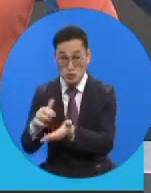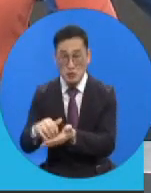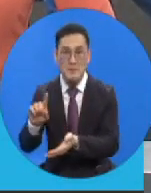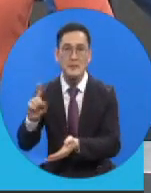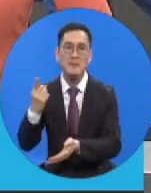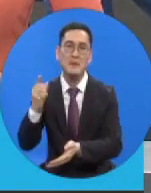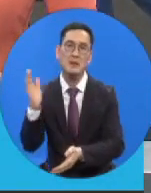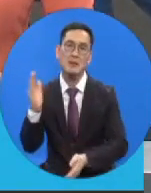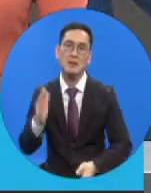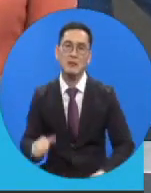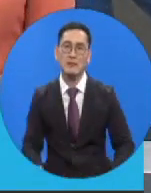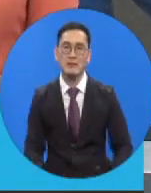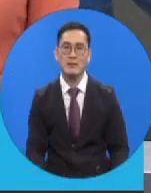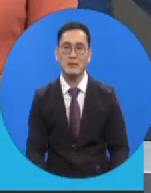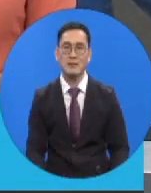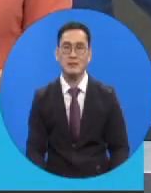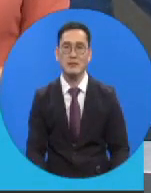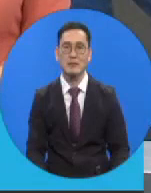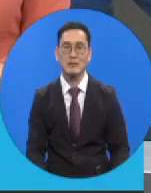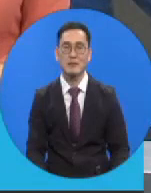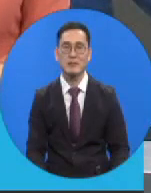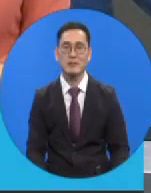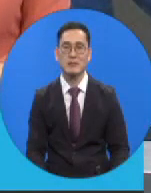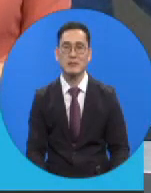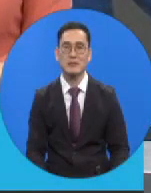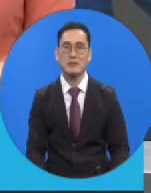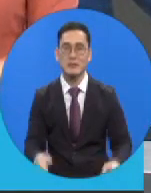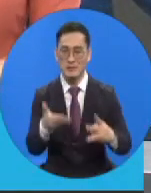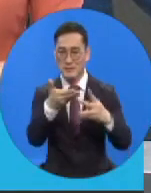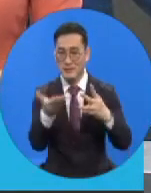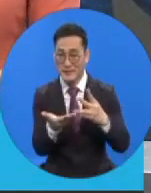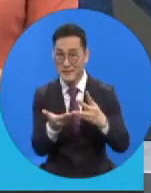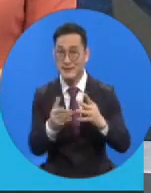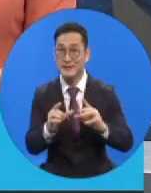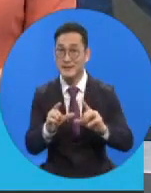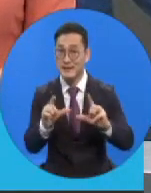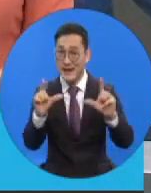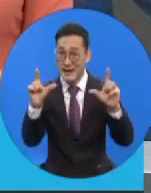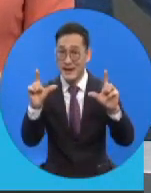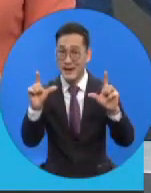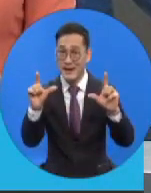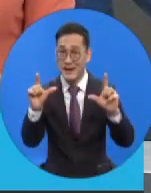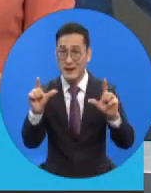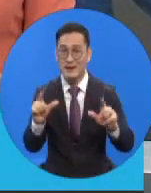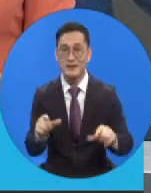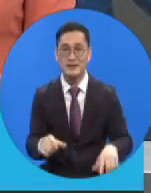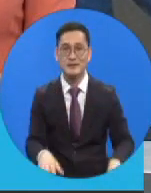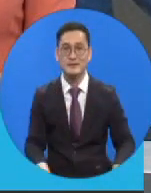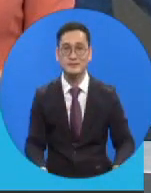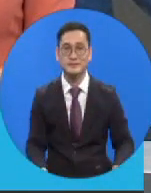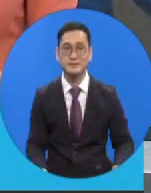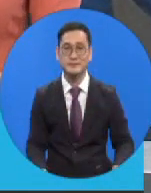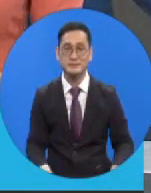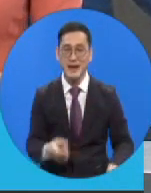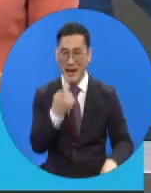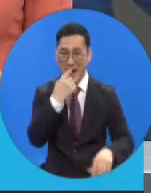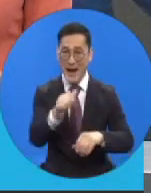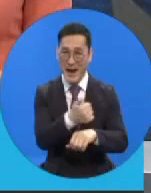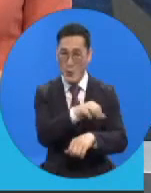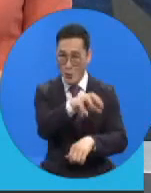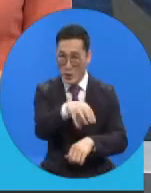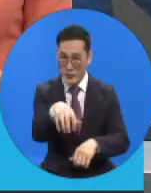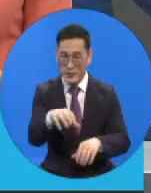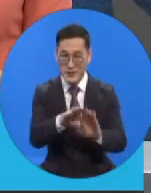거리두기 1단계로 하향 조정된 첫날 풍경은 어땠을까요? 다시 문을 연 300인 이상 대형 학원에는